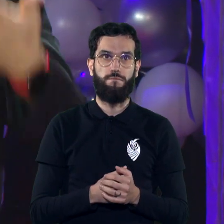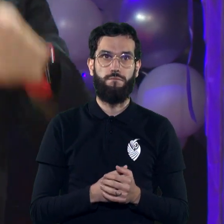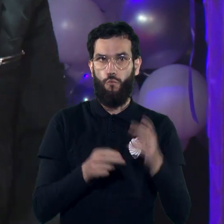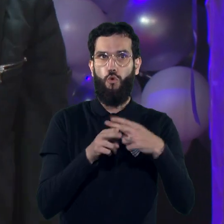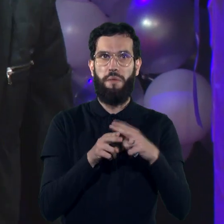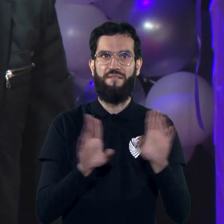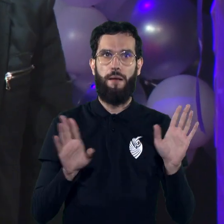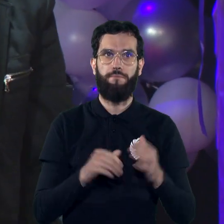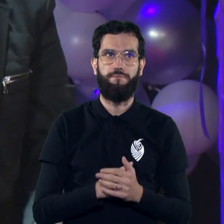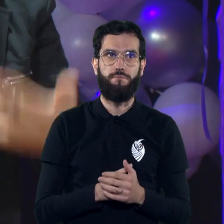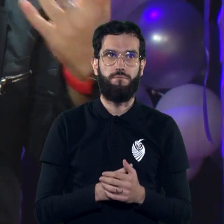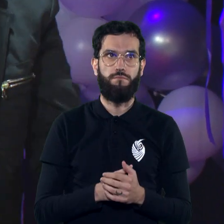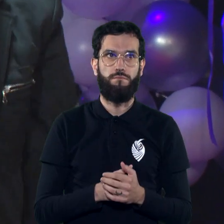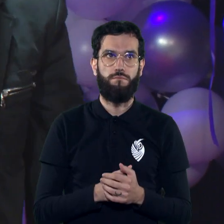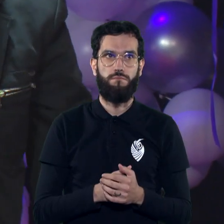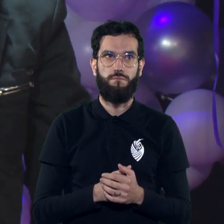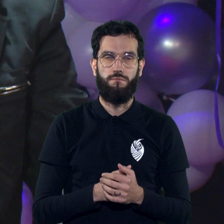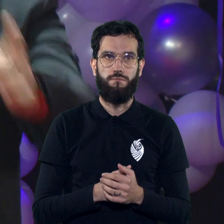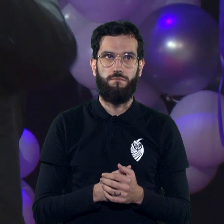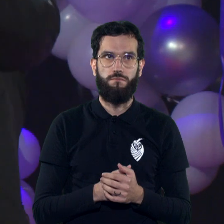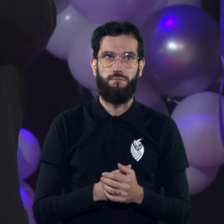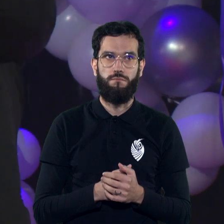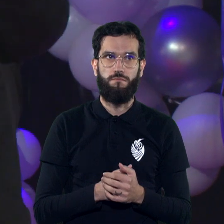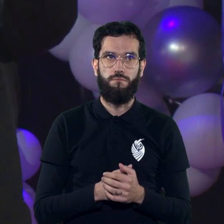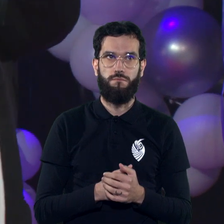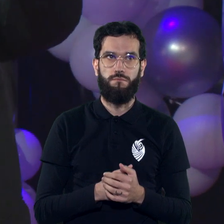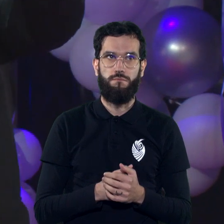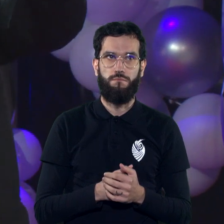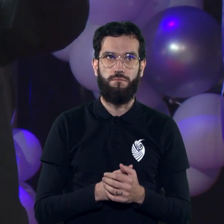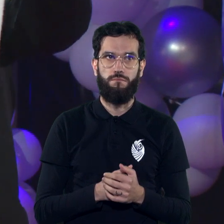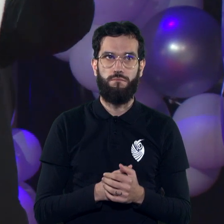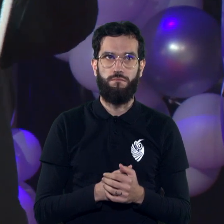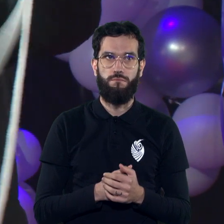A už je to opravené. Špadá tak, ako na začiatku.